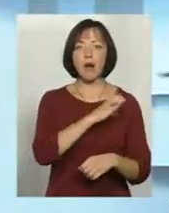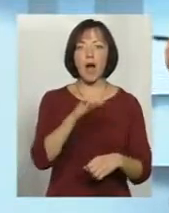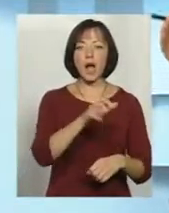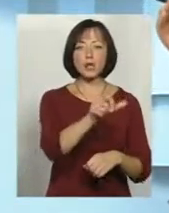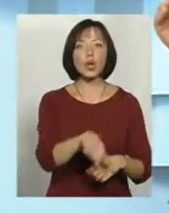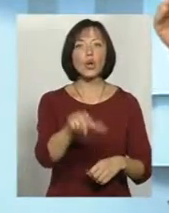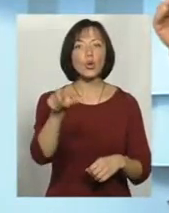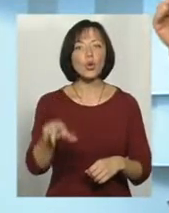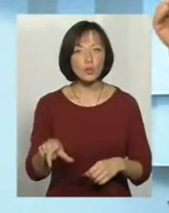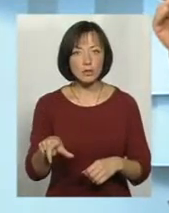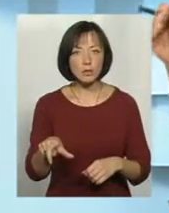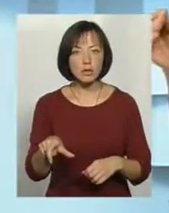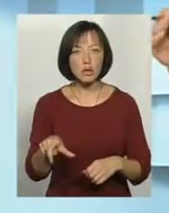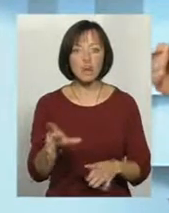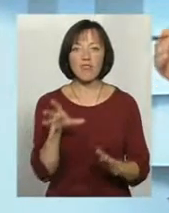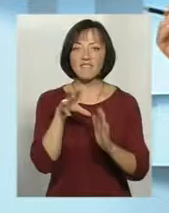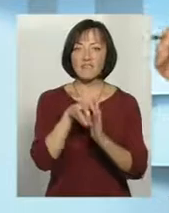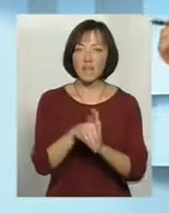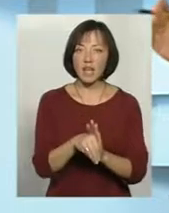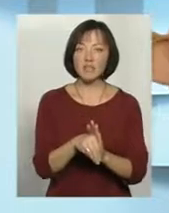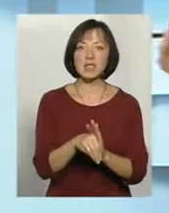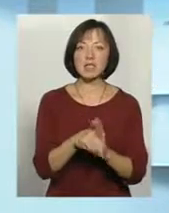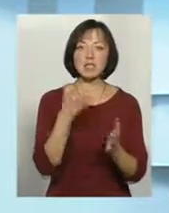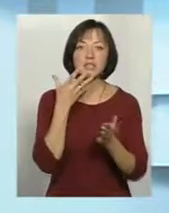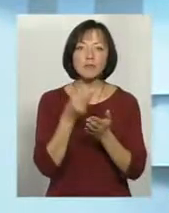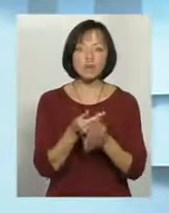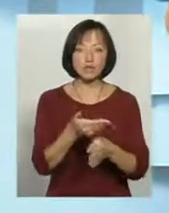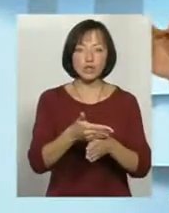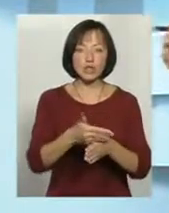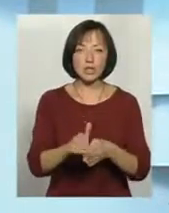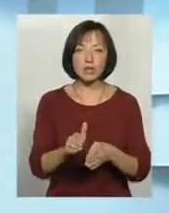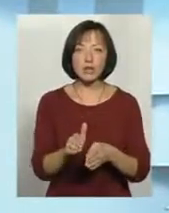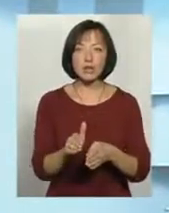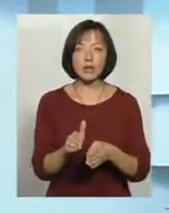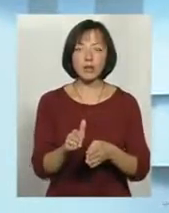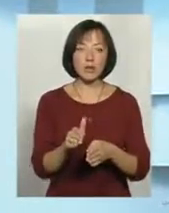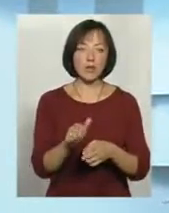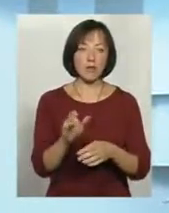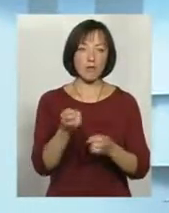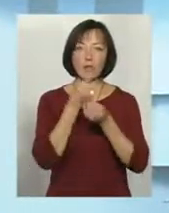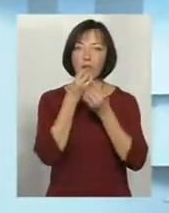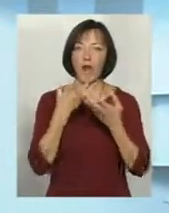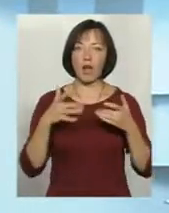люди внести оту свою лепту в благе діло?